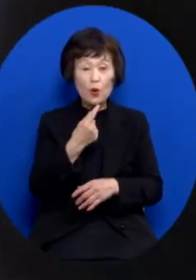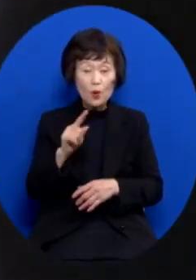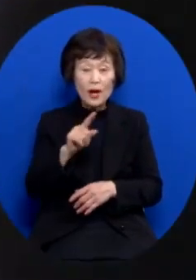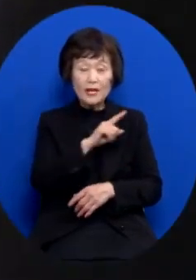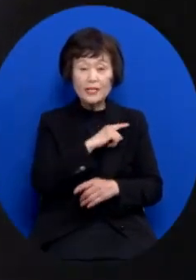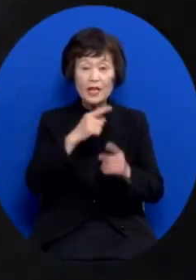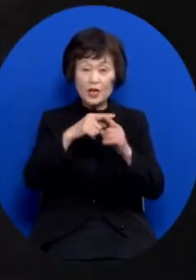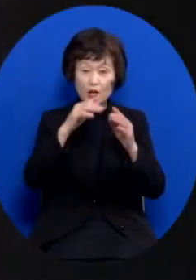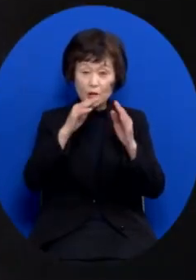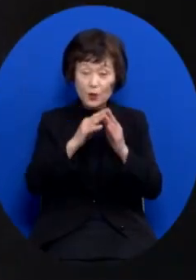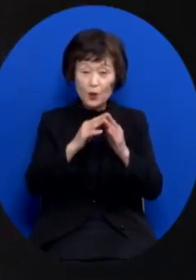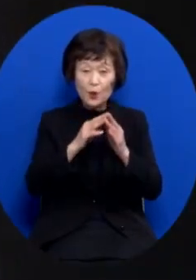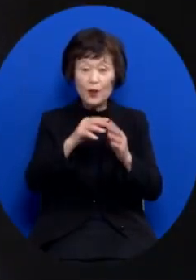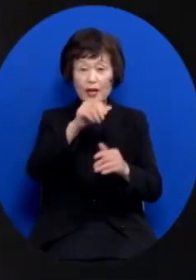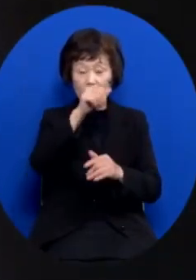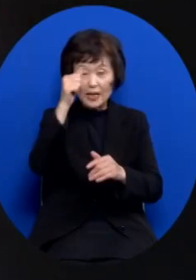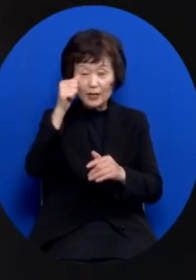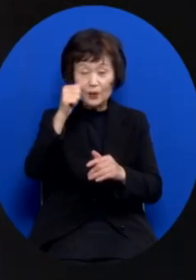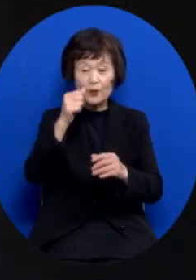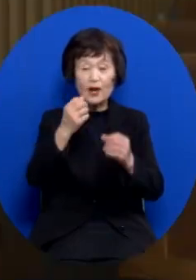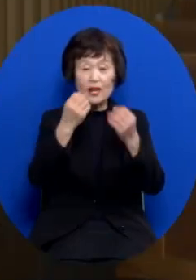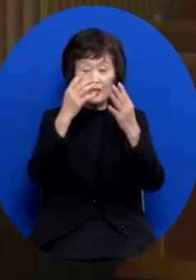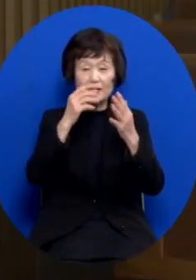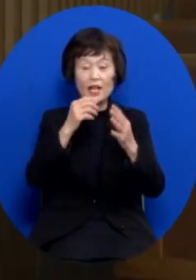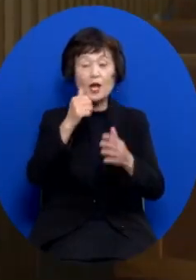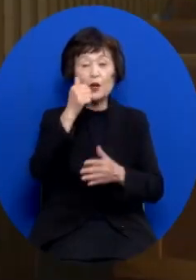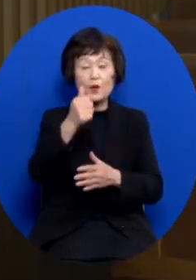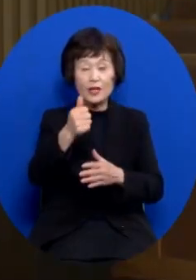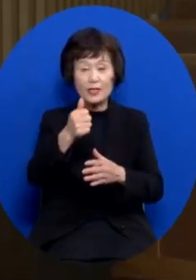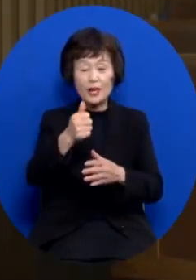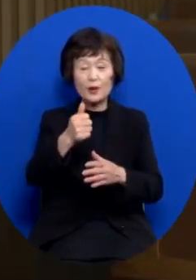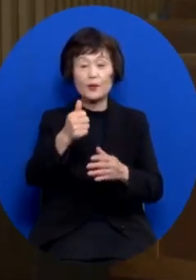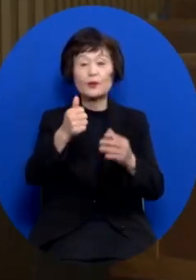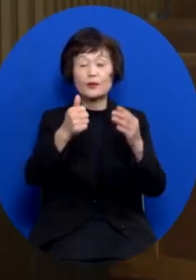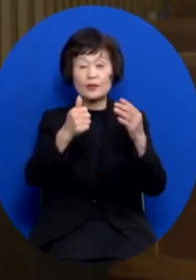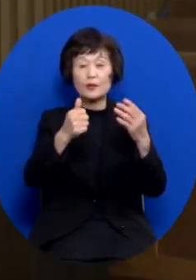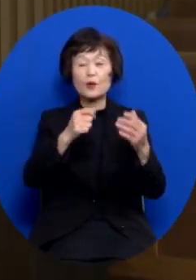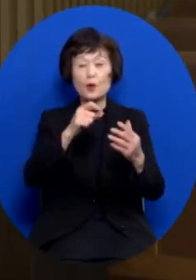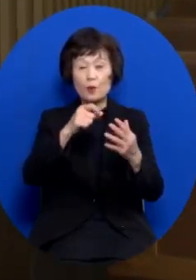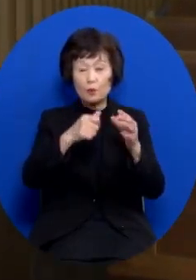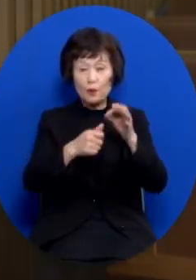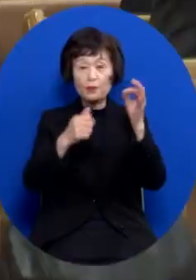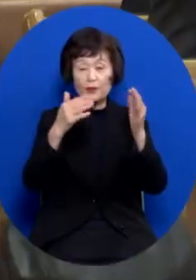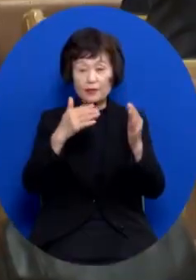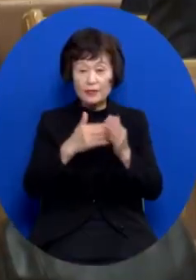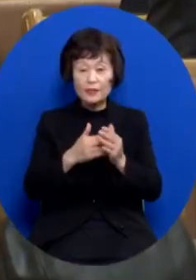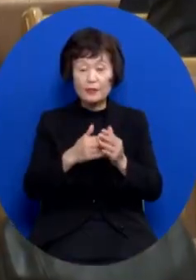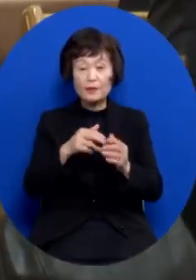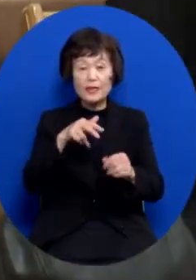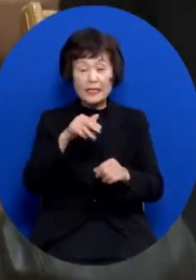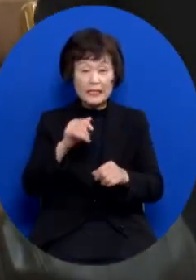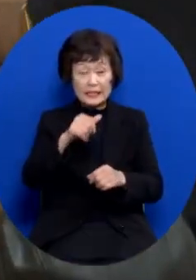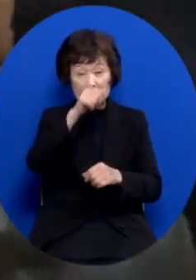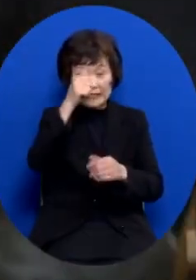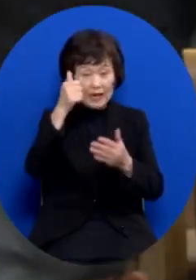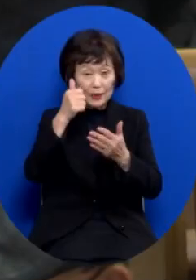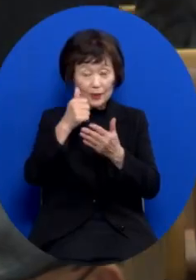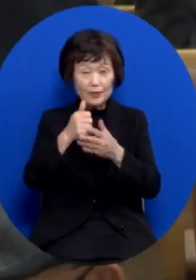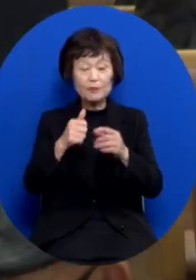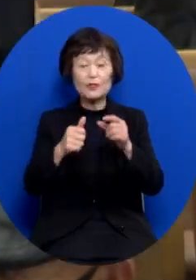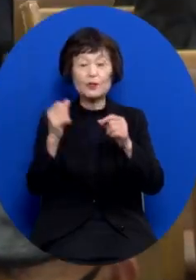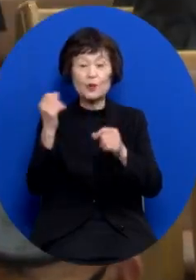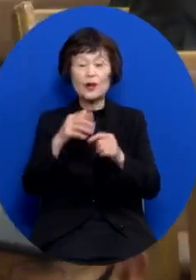장로가 신임 회장으로 추대됐으며 경선을 벌인 수석 부회장에는 부산 대동교회 진병호 장로가